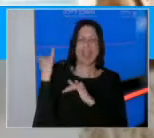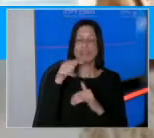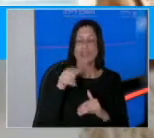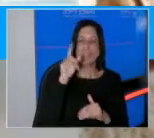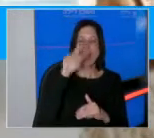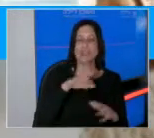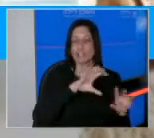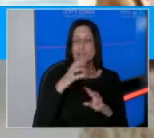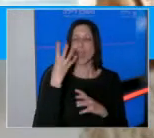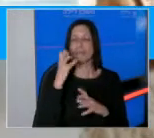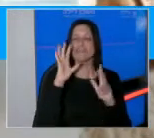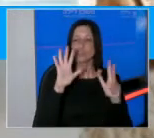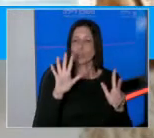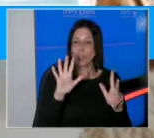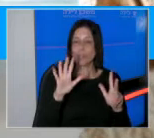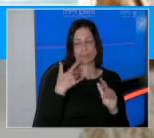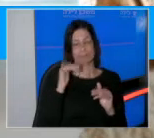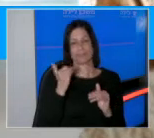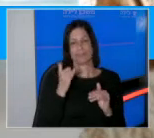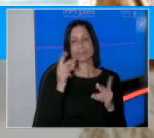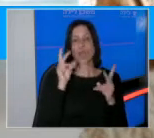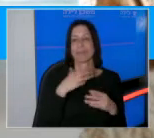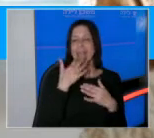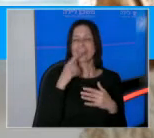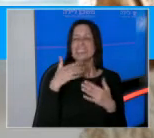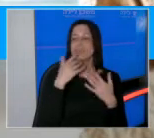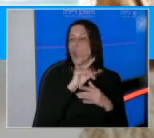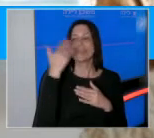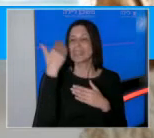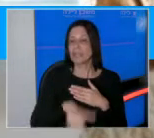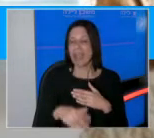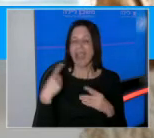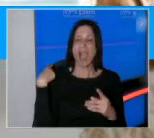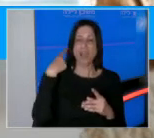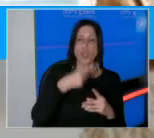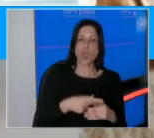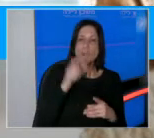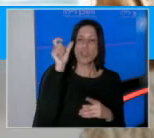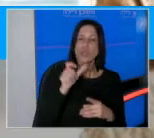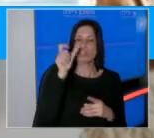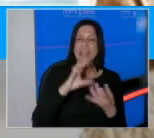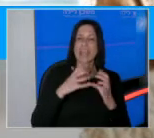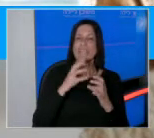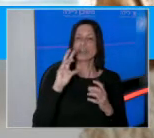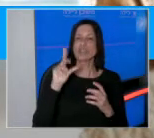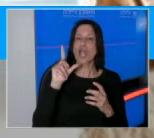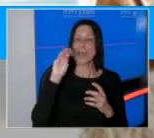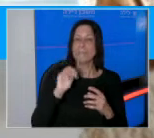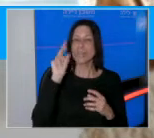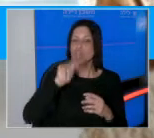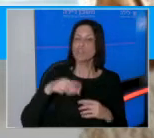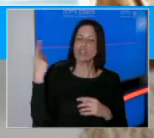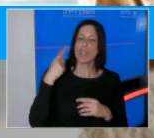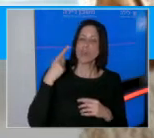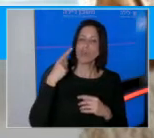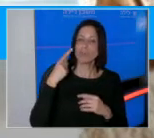לא, בהחלט, וגם אנחנו יכולים להגיד שהסיפור לא נגמר, הוא עד היום תושבי כפר שלם נמצאים באיום תמידי